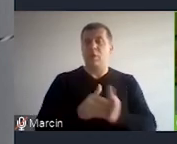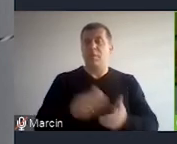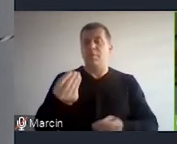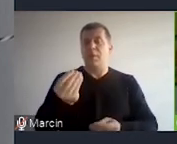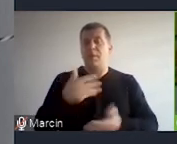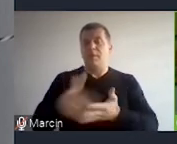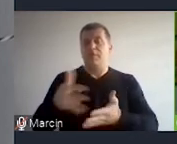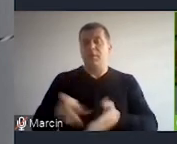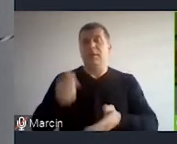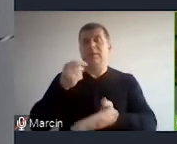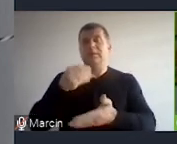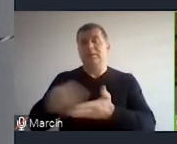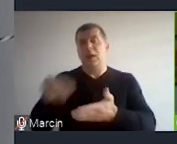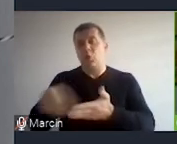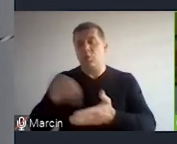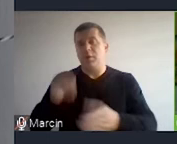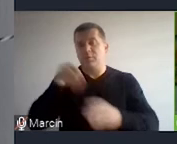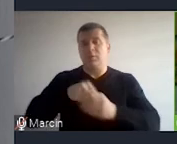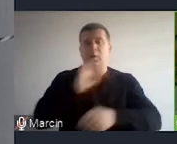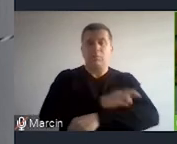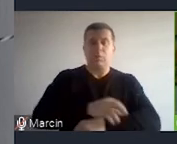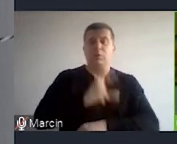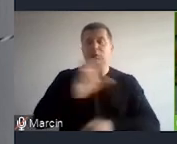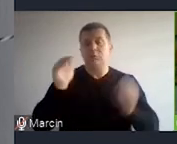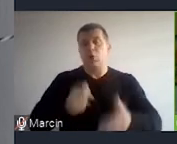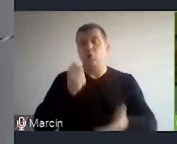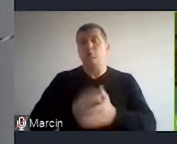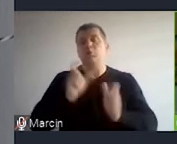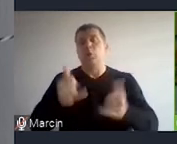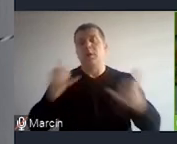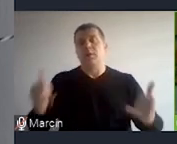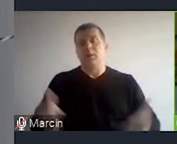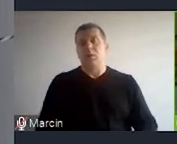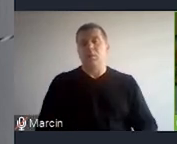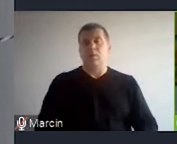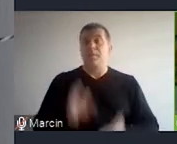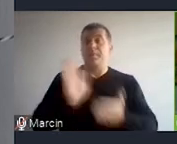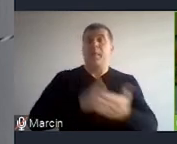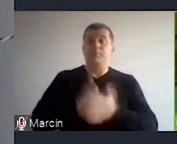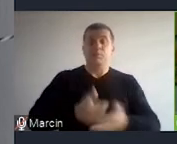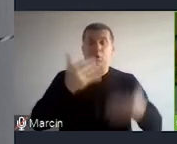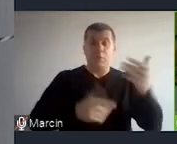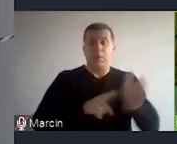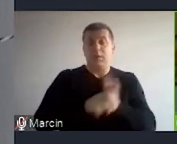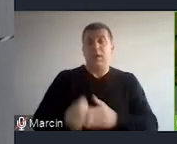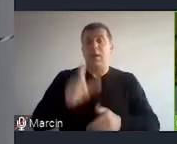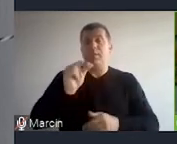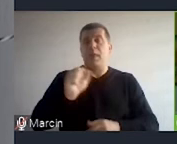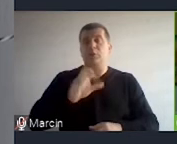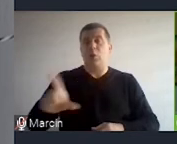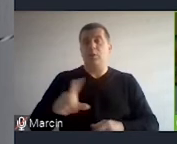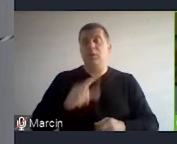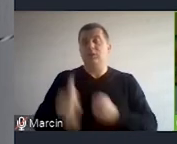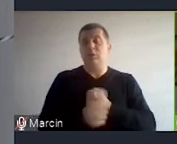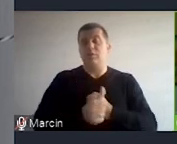pieniądze wydać na zakupy przewidziane w projekcie, czy można kupić co innego? Na przykład komputery dla personelu z uwagi